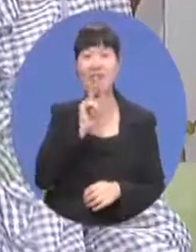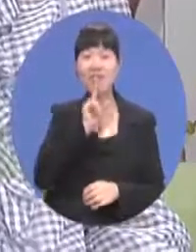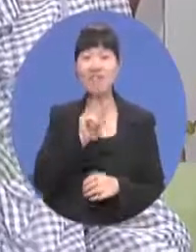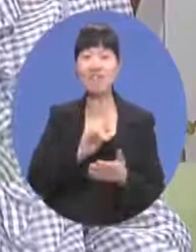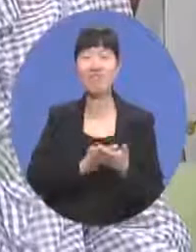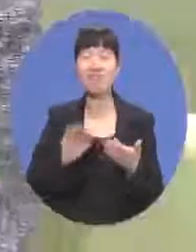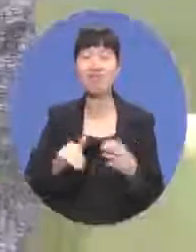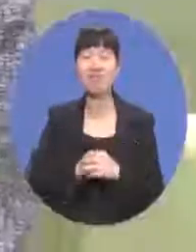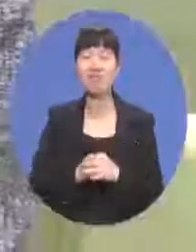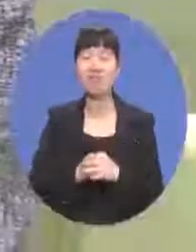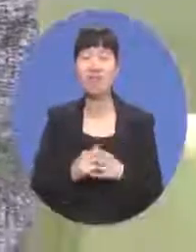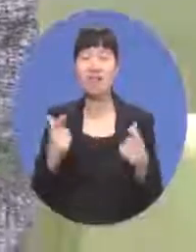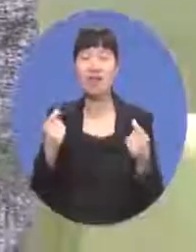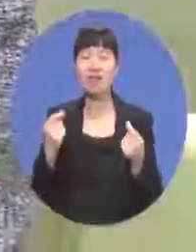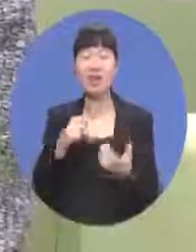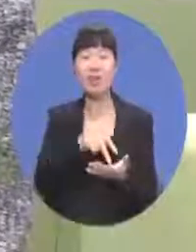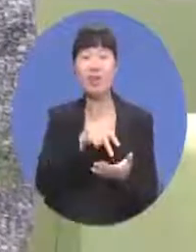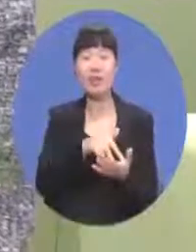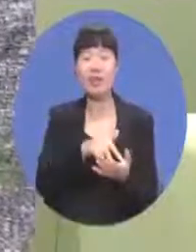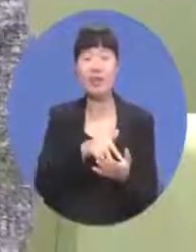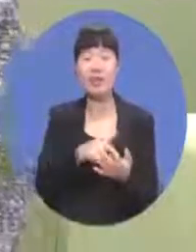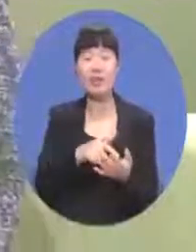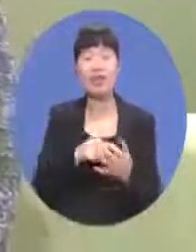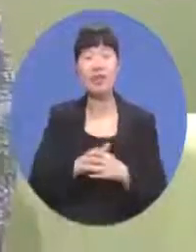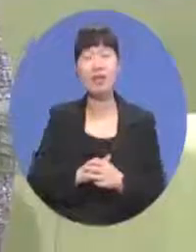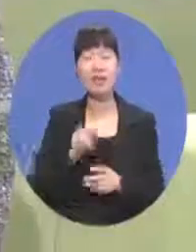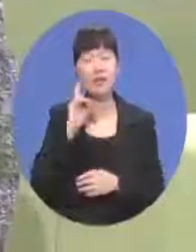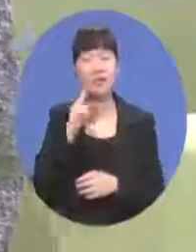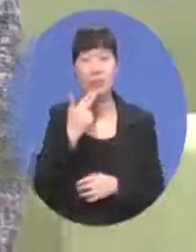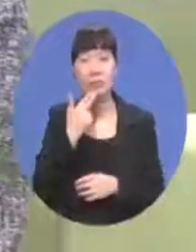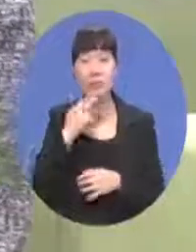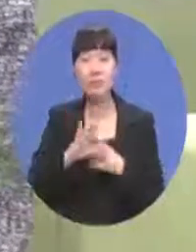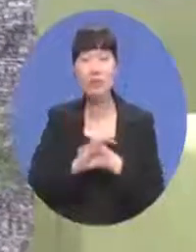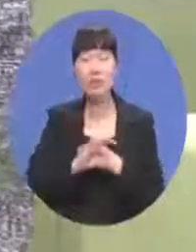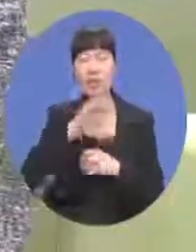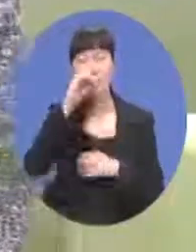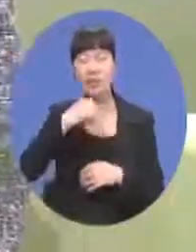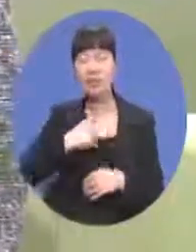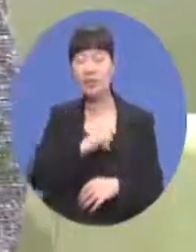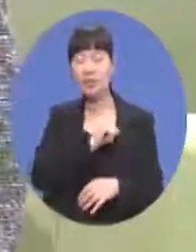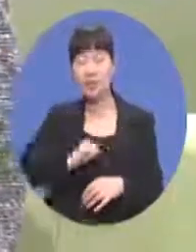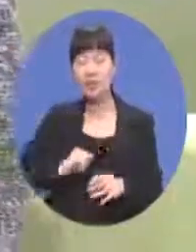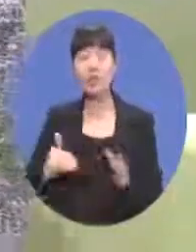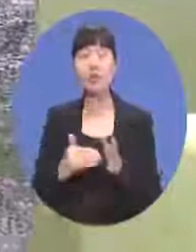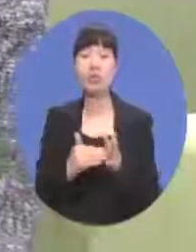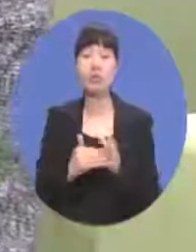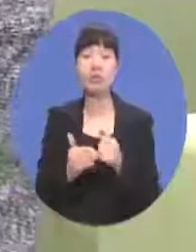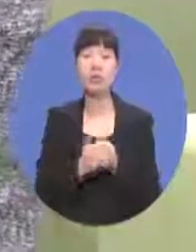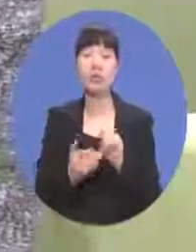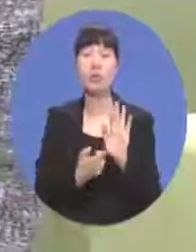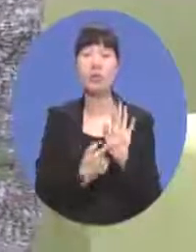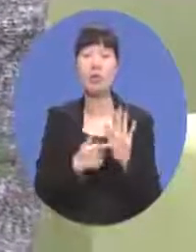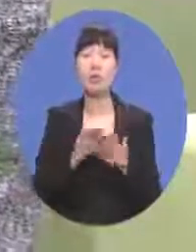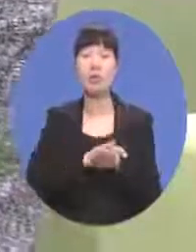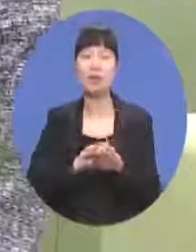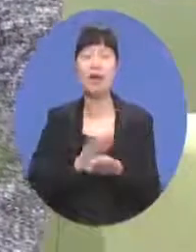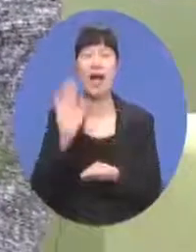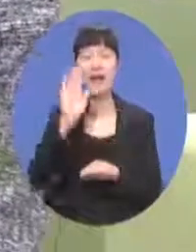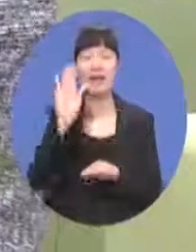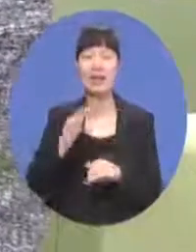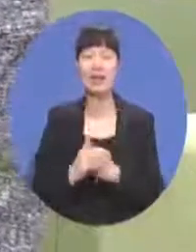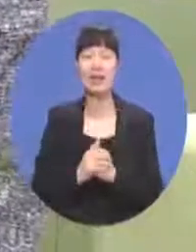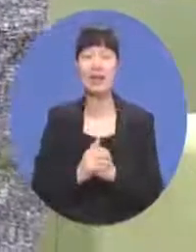있거든요. 네. 그래서 그런 아이 같은 경우에는 아주 웬만큼 심하지 않으면 그냥 내가 참고 넘어가지 해서 좀 표현을 잘 안 하는 경우가